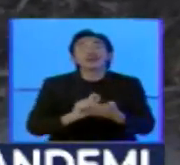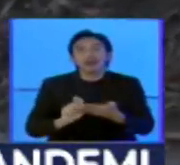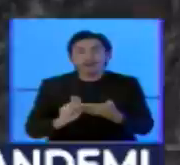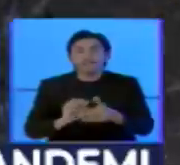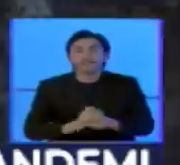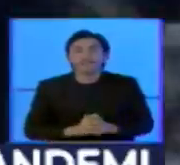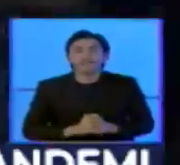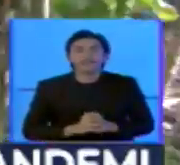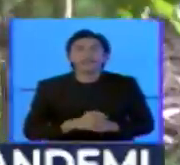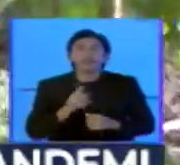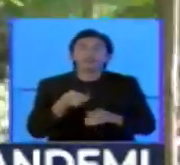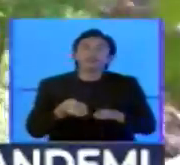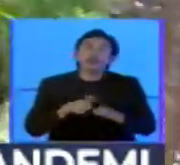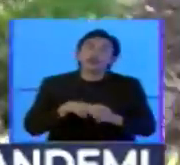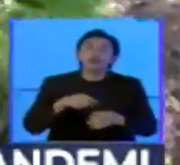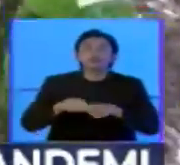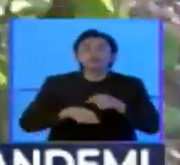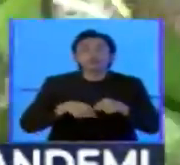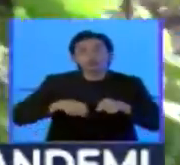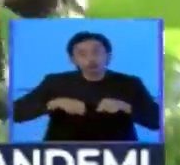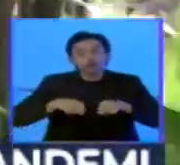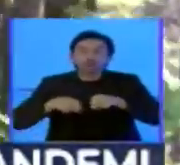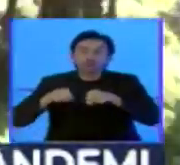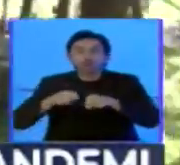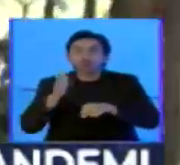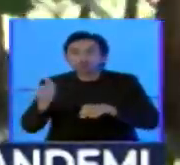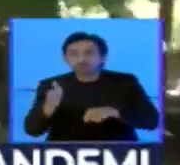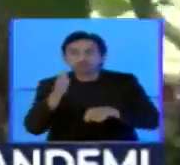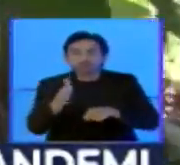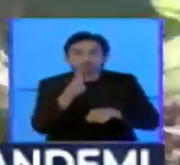Dengan sepeda motornya, ia menyusuri jalan-jalan desa menuju rumah.